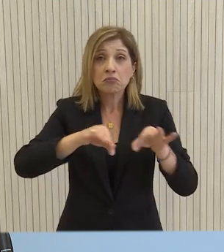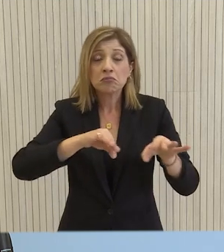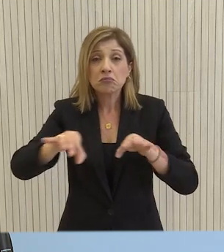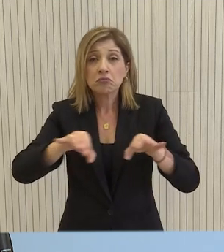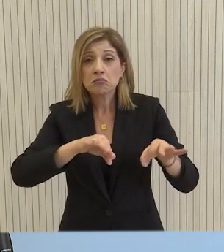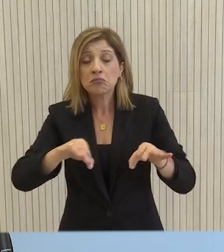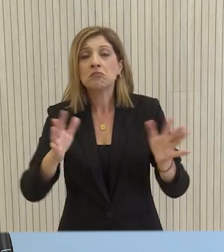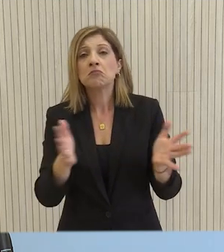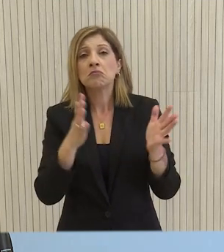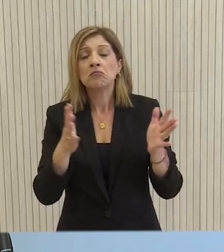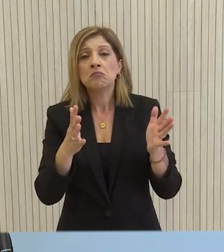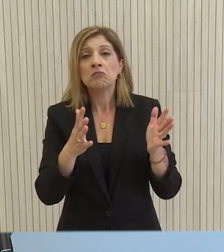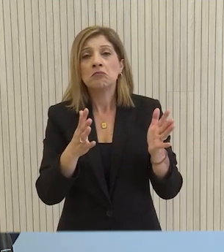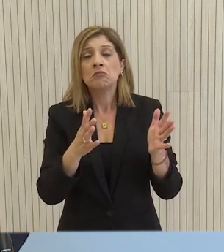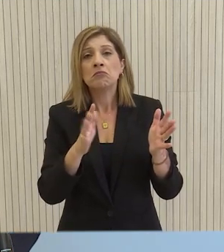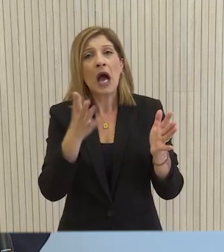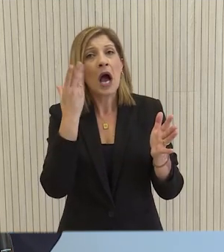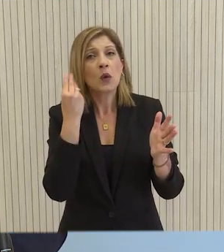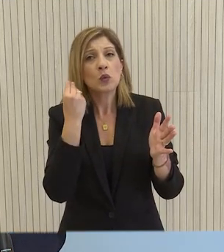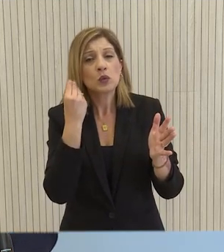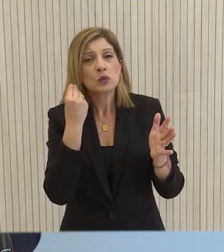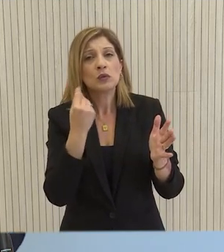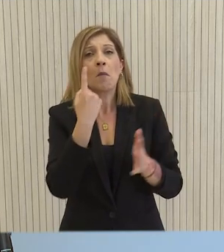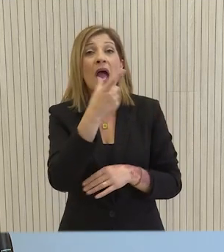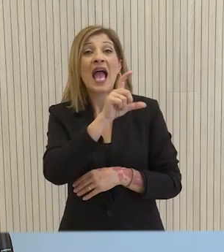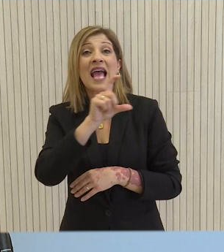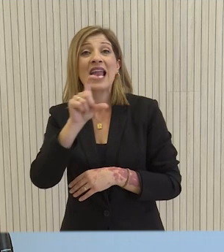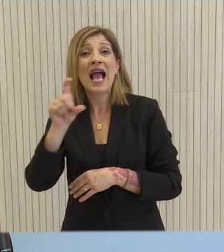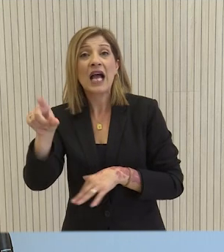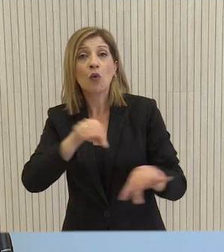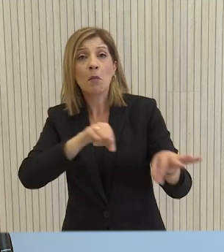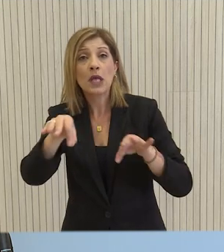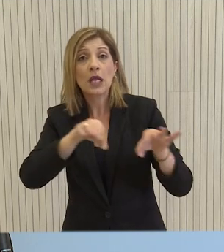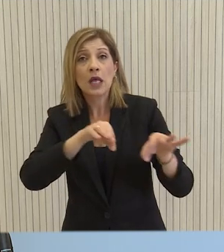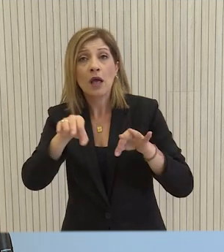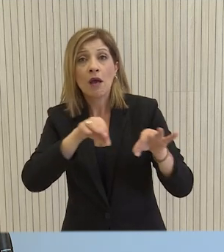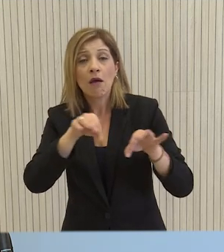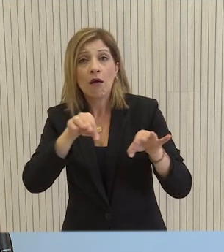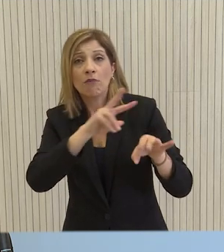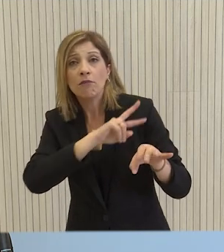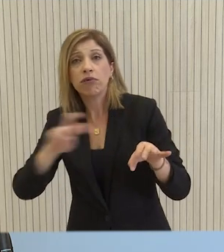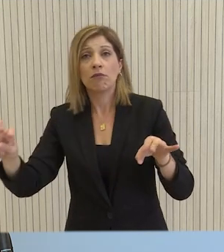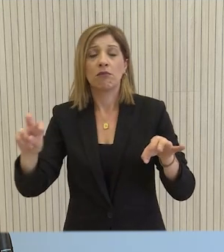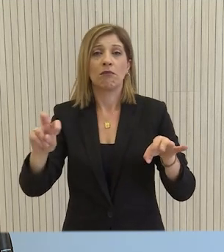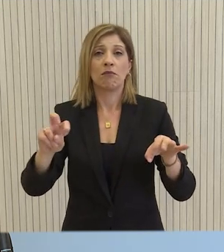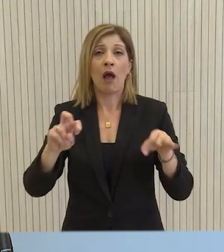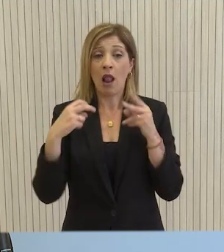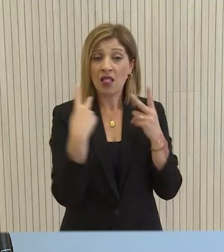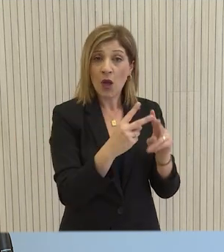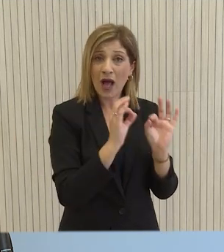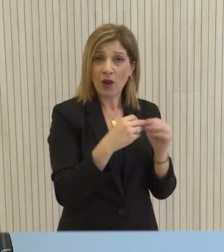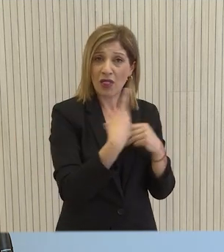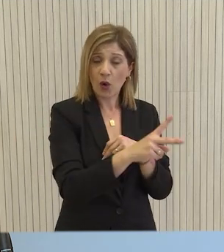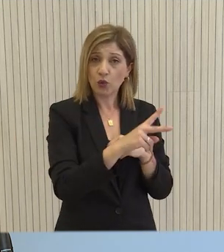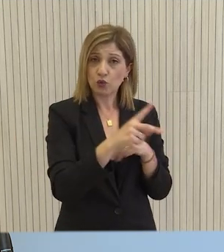νούμερα. Το τελευταίο είναι ότι ήδη έχει τύχει εκμετάλλευση 1 εκατομμύριο στρέμματα γη, τα περισσότερα είναι του Ελληνοκύπριου.